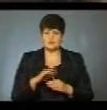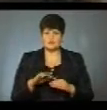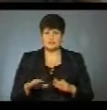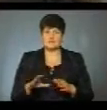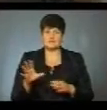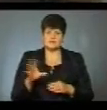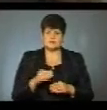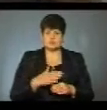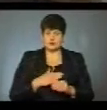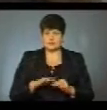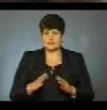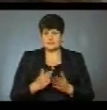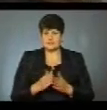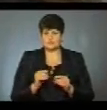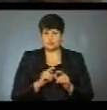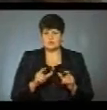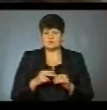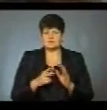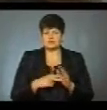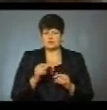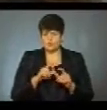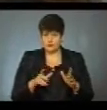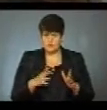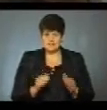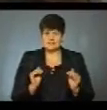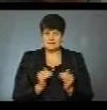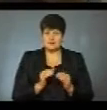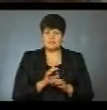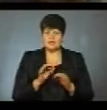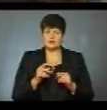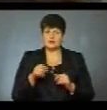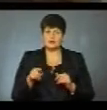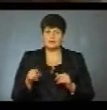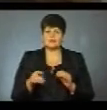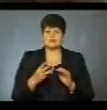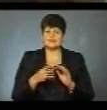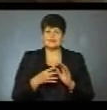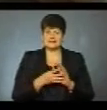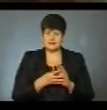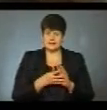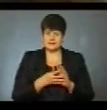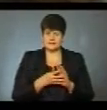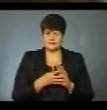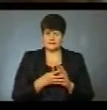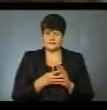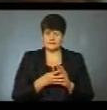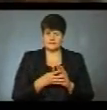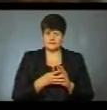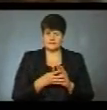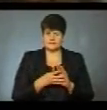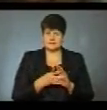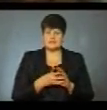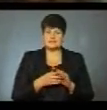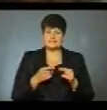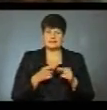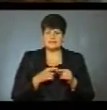троє дітей є школярами 17-ї школи. І за малий проєкт номер 39, тому що для станції юних